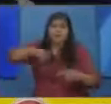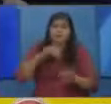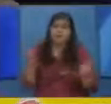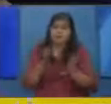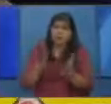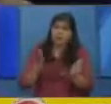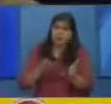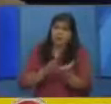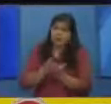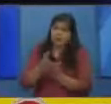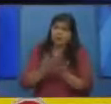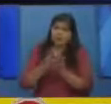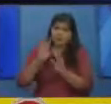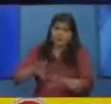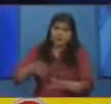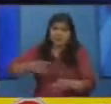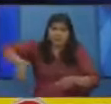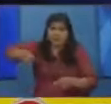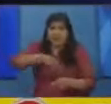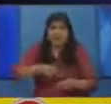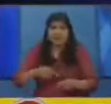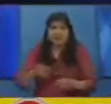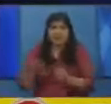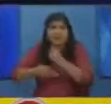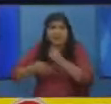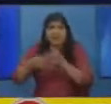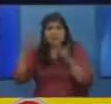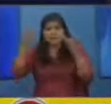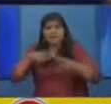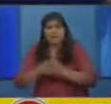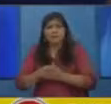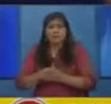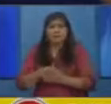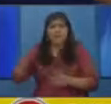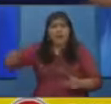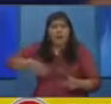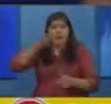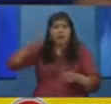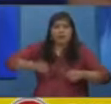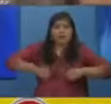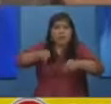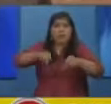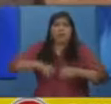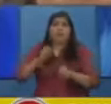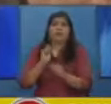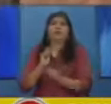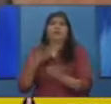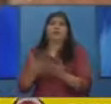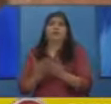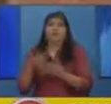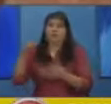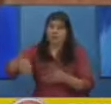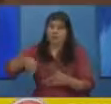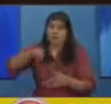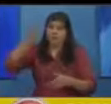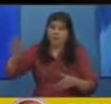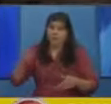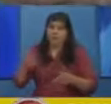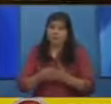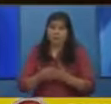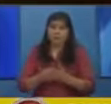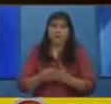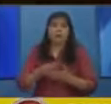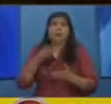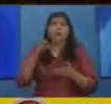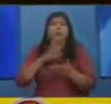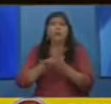हैं जहां स्थानीय ग्रामीण खादी बुनने का काम करते हैं। आज यहाँ की खादी ओहाका